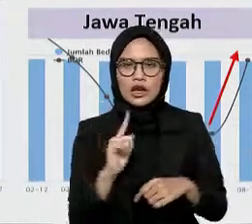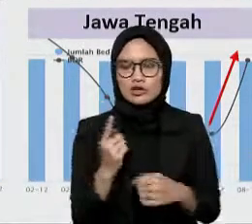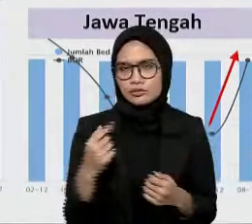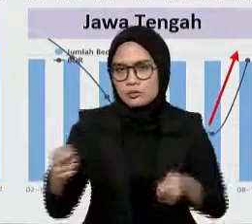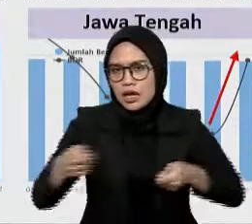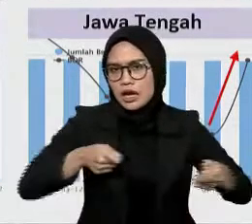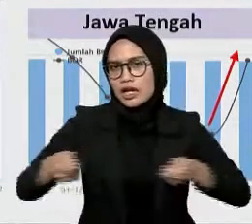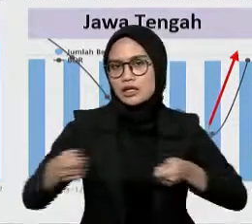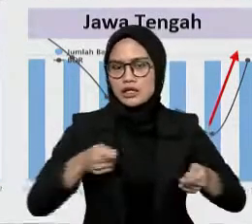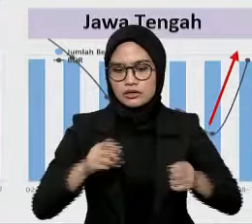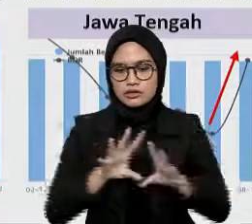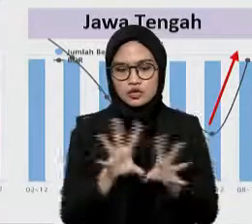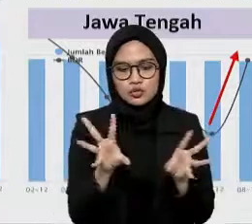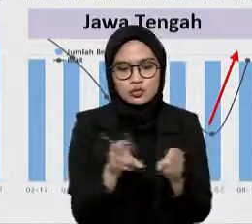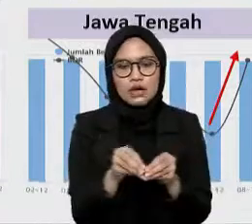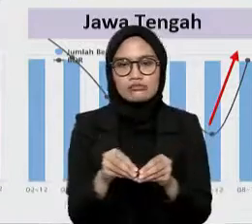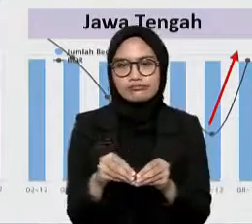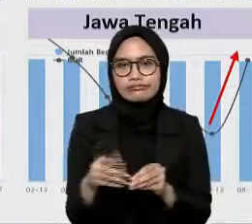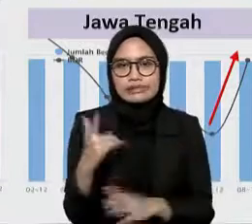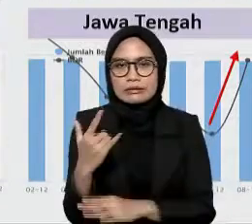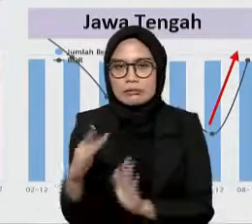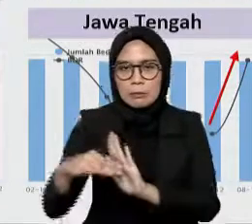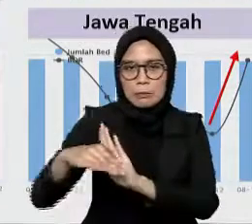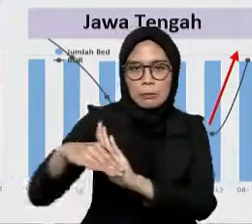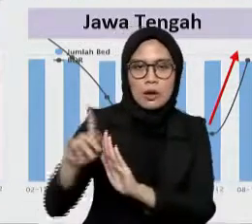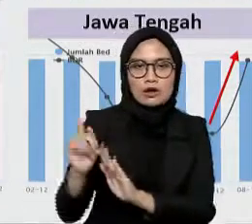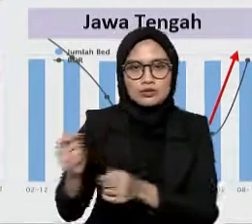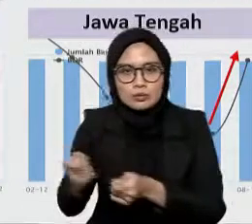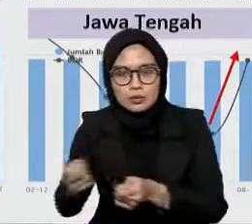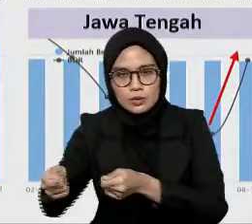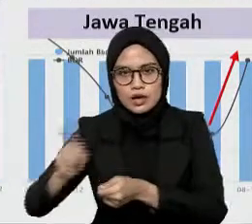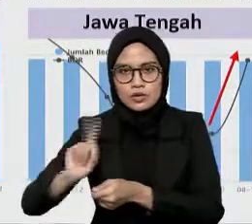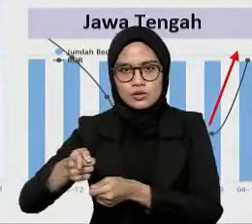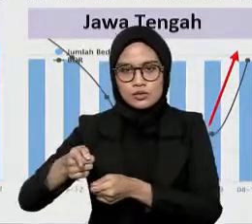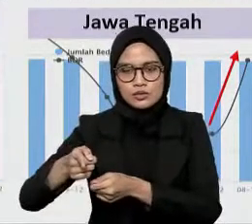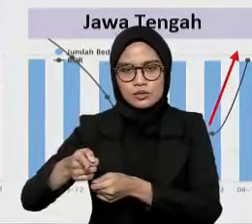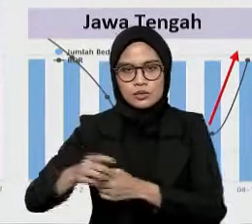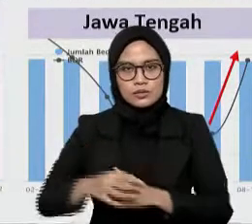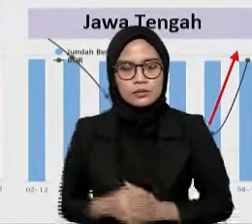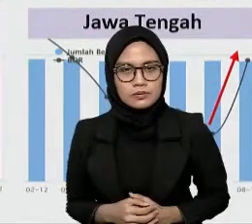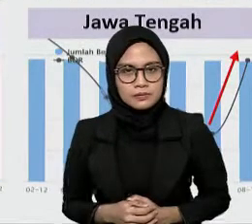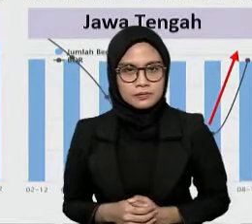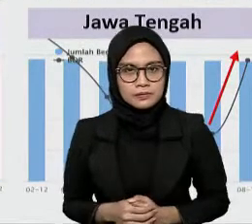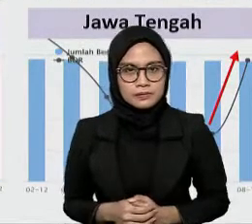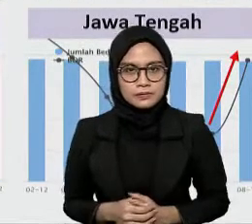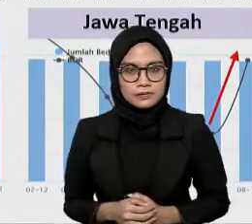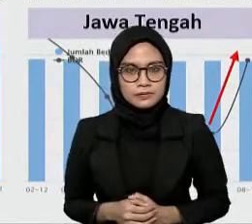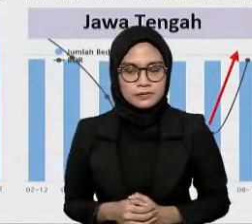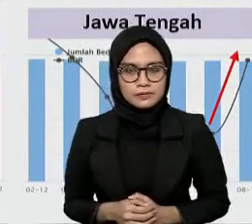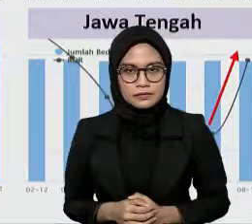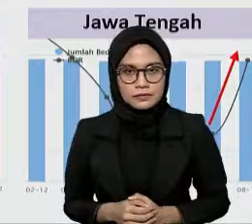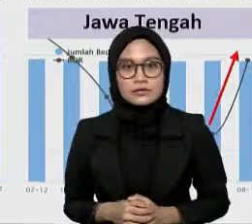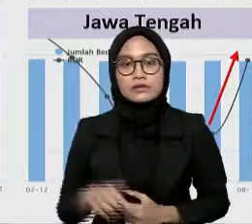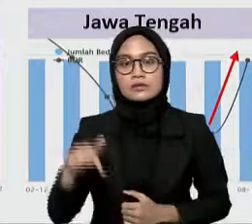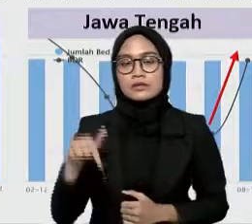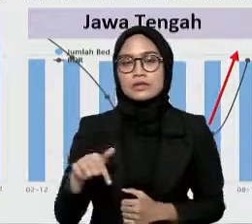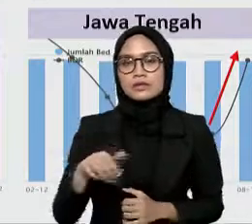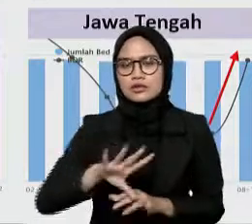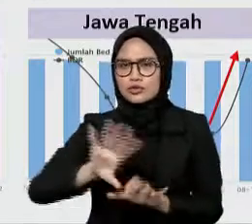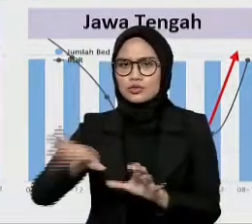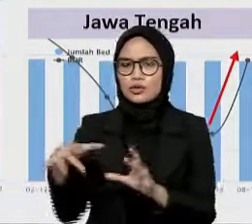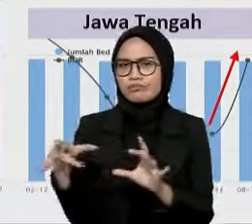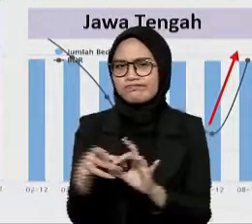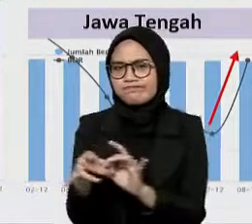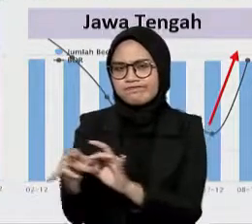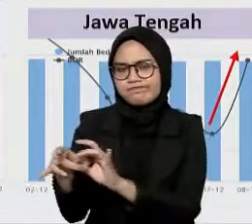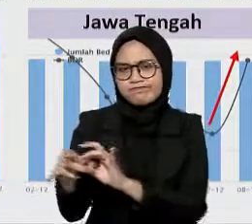mengendalikan jumlah kasus, kesiapan fasilitas kesehatan untuk menangani pasien COVID-19 merupakan aspek yang harus